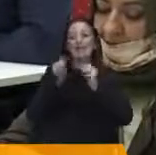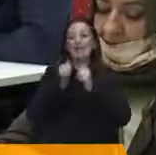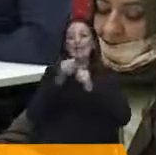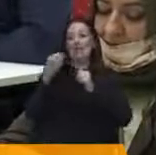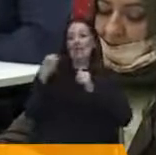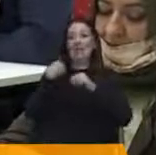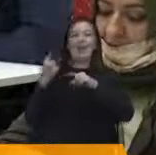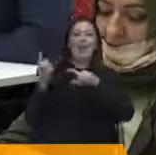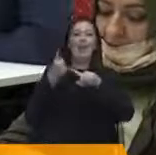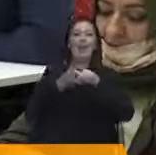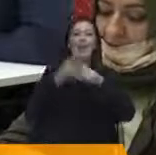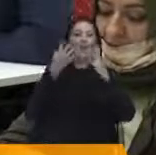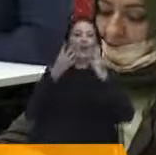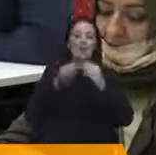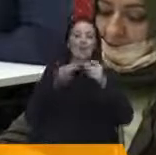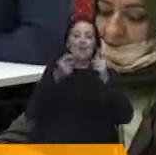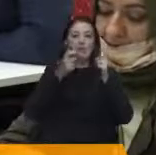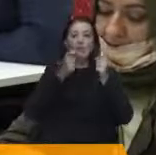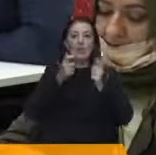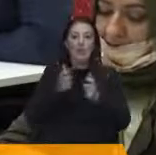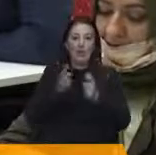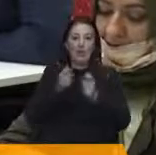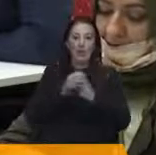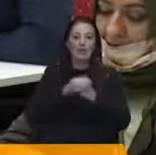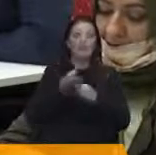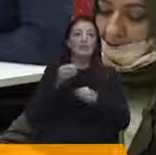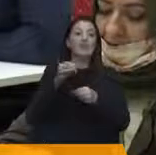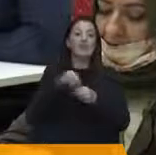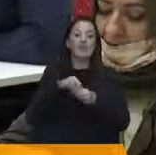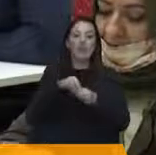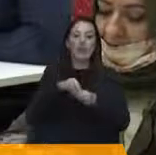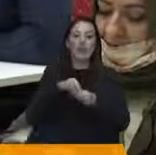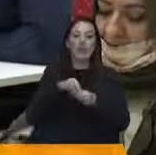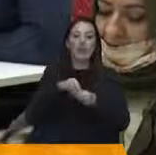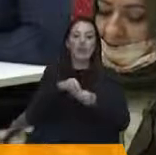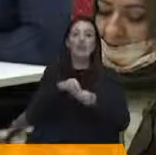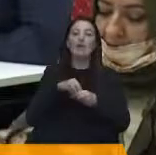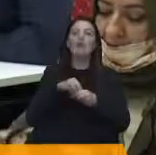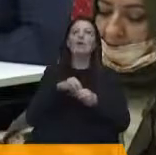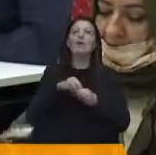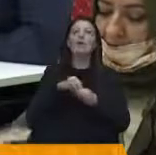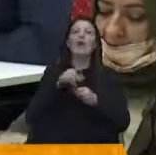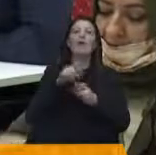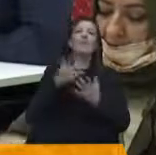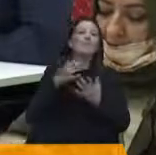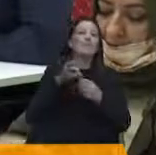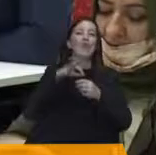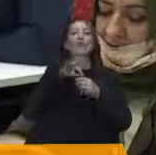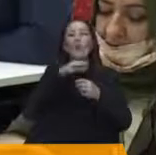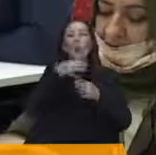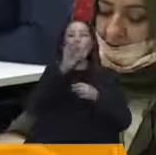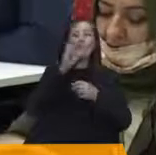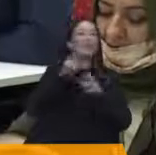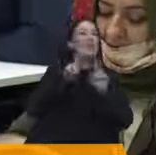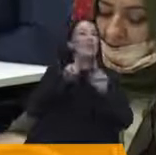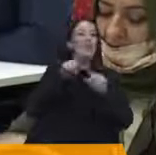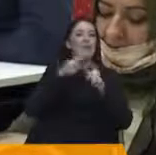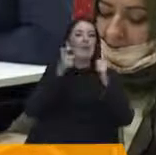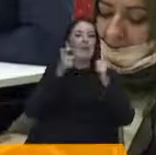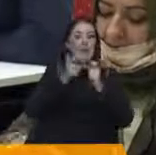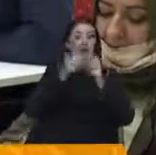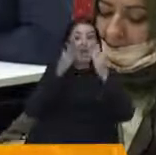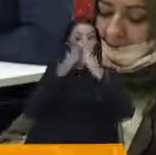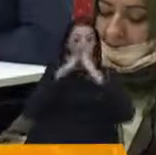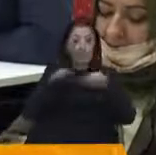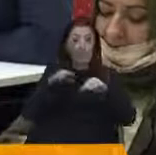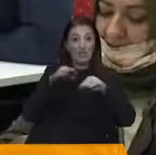çayıra ilave edeceğimiz alanların içerisinde kullandığı lokal vesaire yıkılacak,